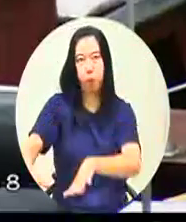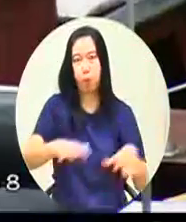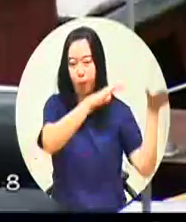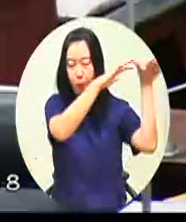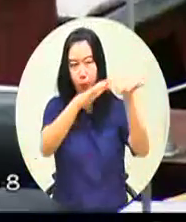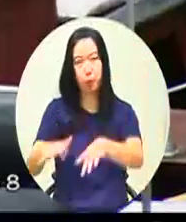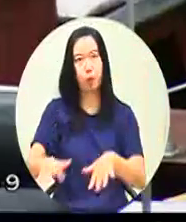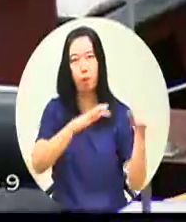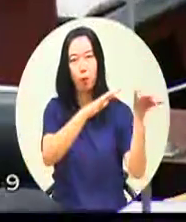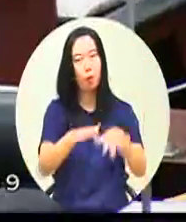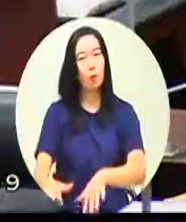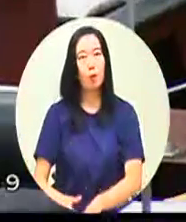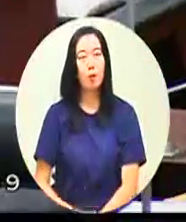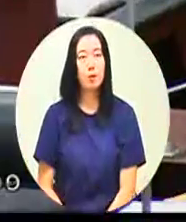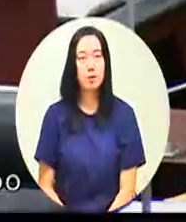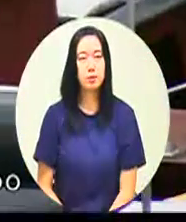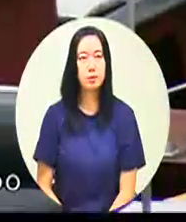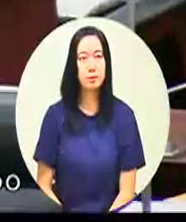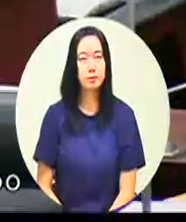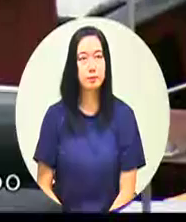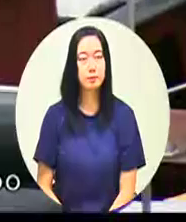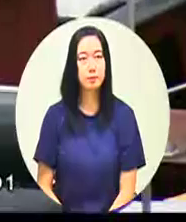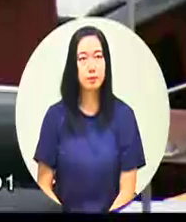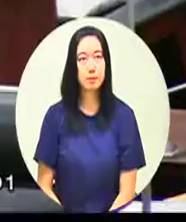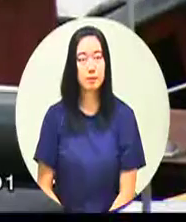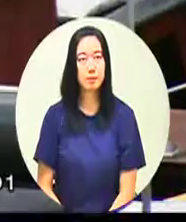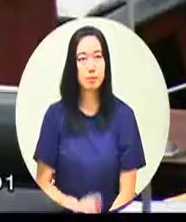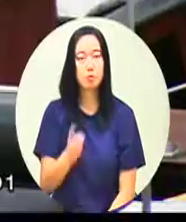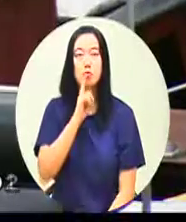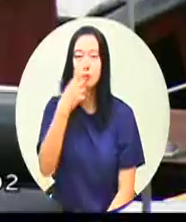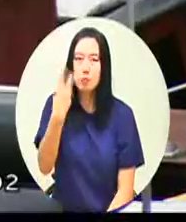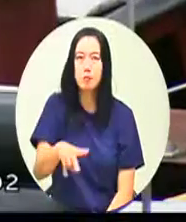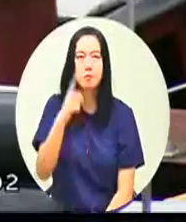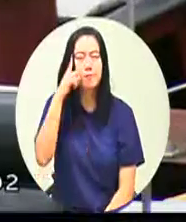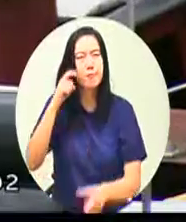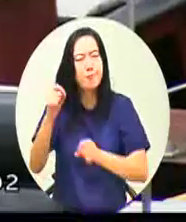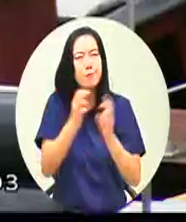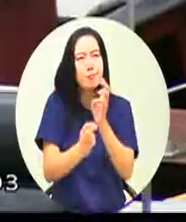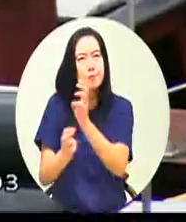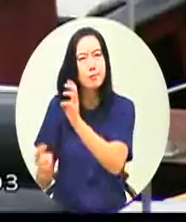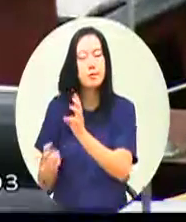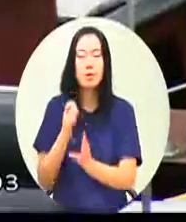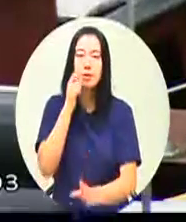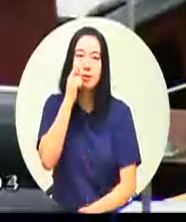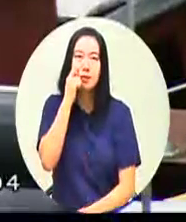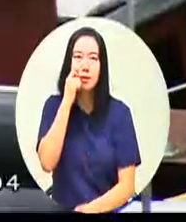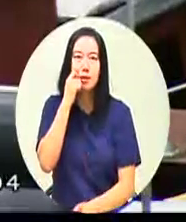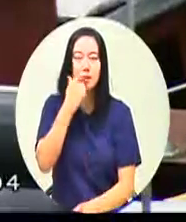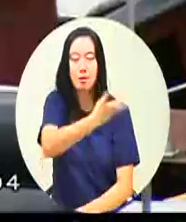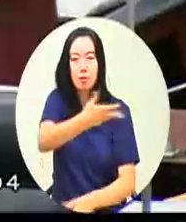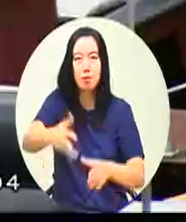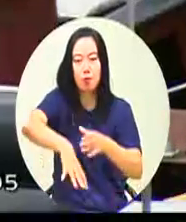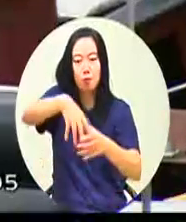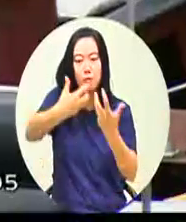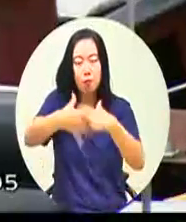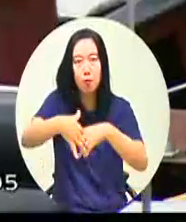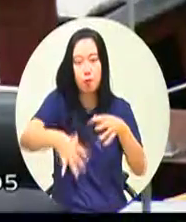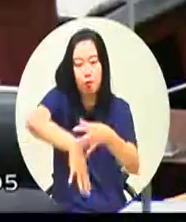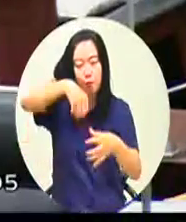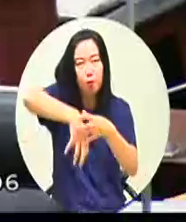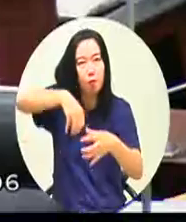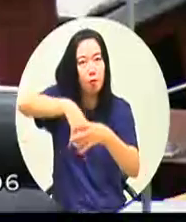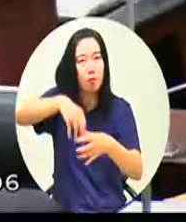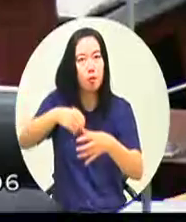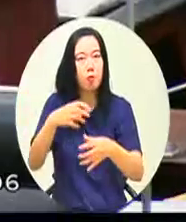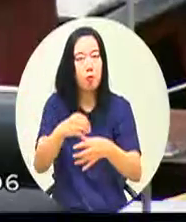啊路，啊一定流安遐去，所以讲你佮安那设计啦，迄个抽水站完全没有那种能力去